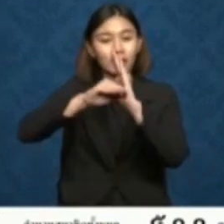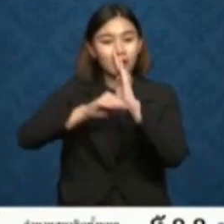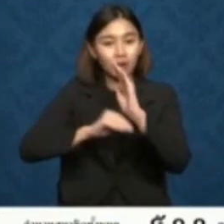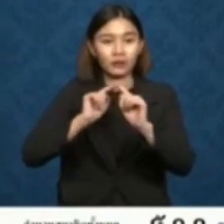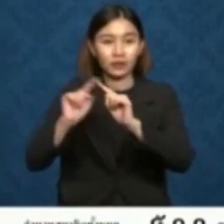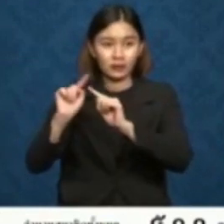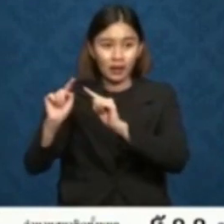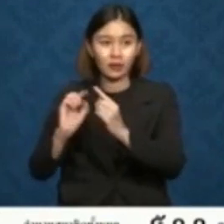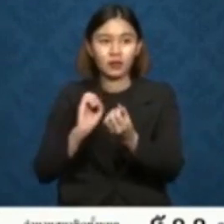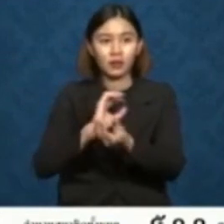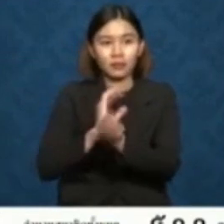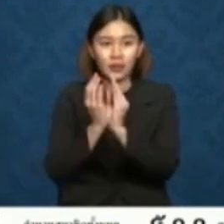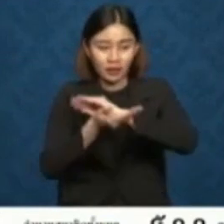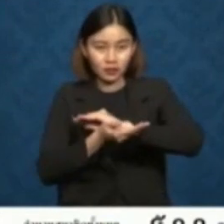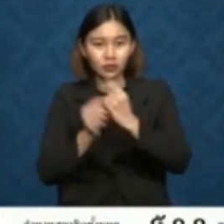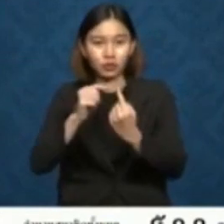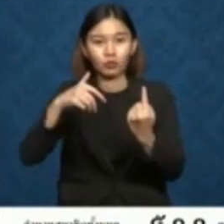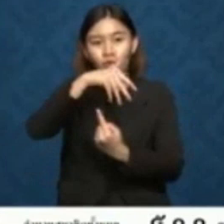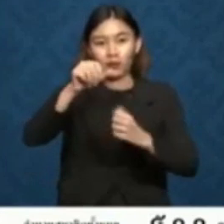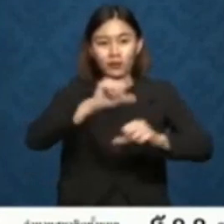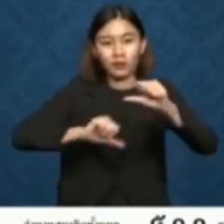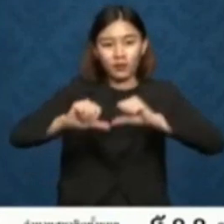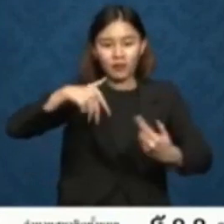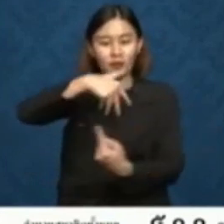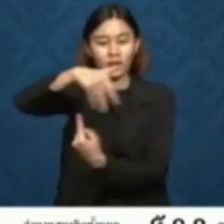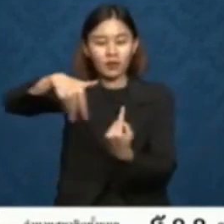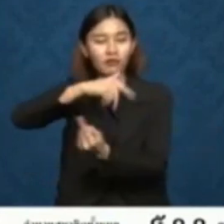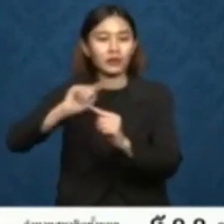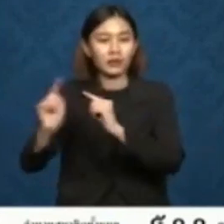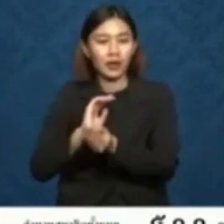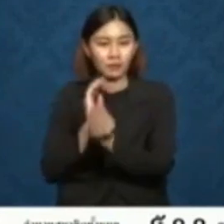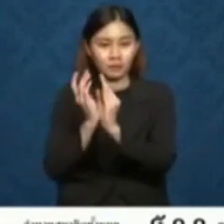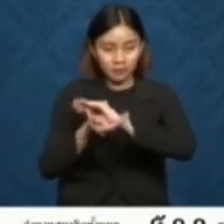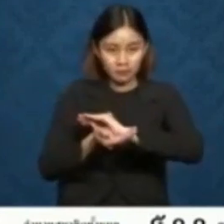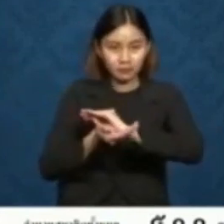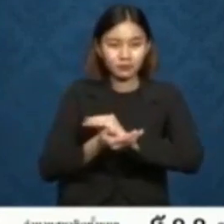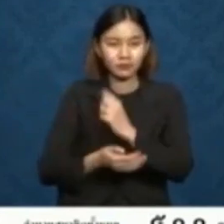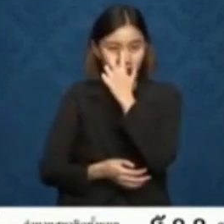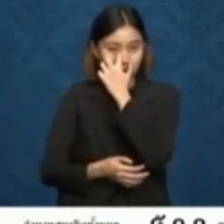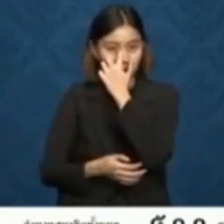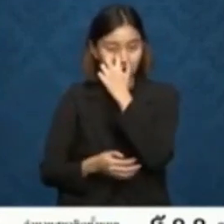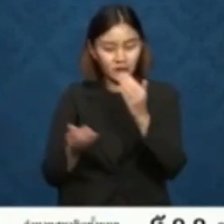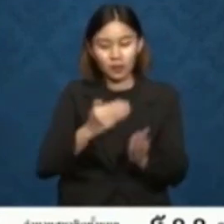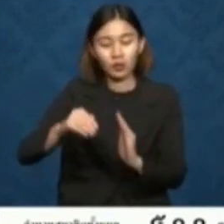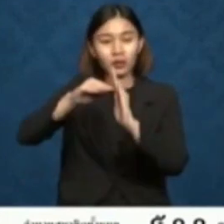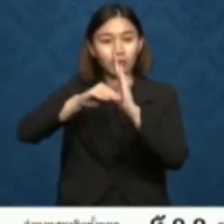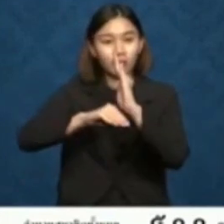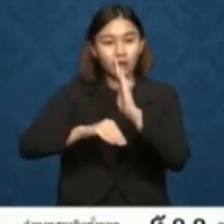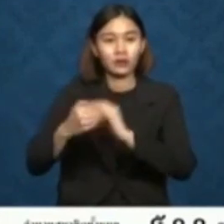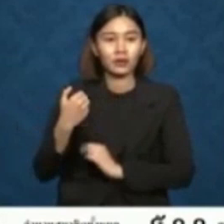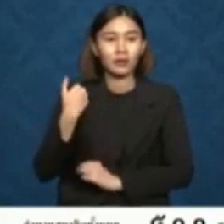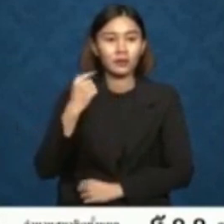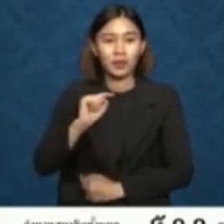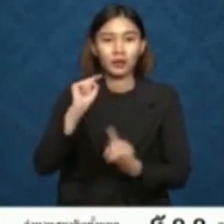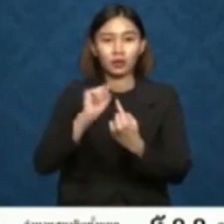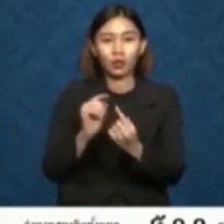ซึ่งกระบวนการต่างๆครับซึ่งก่อให้เกิดการเปลี่ยนแปลงทางกายภาพและเคมีและทางชีวภาพนะครับท่านประธานโดยกระบวน